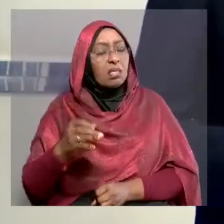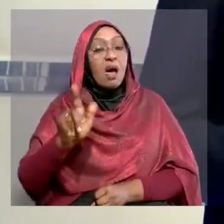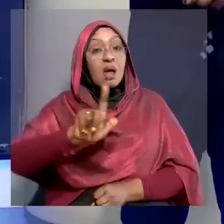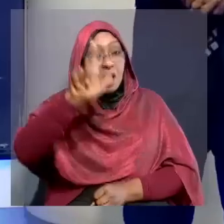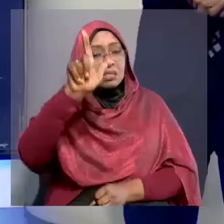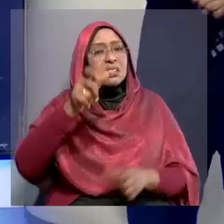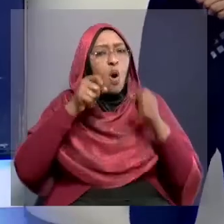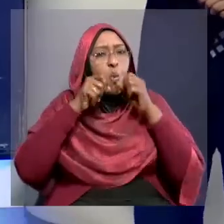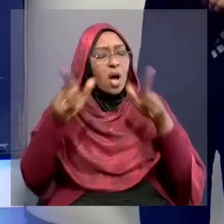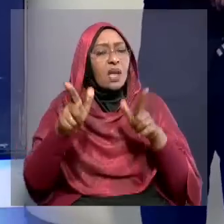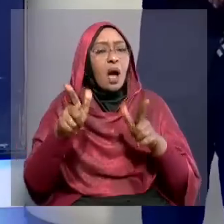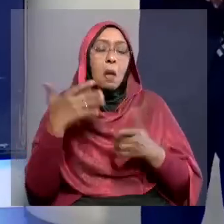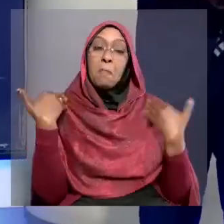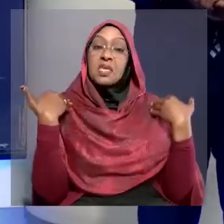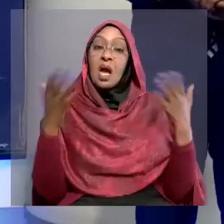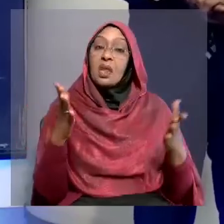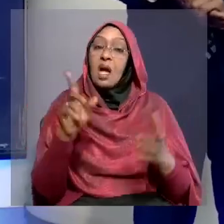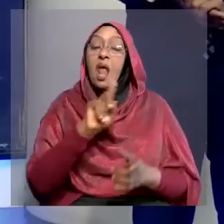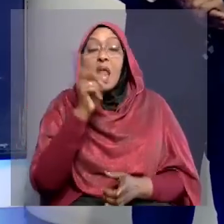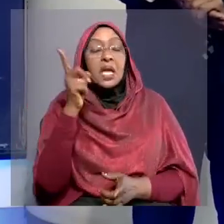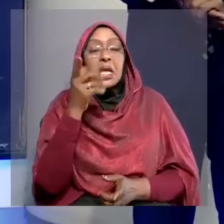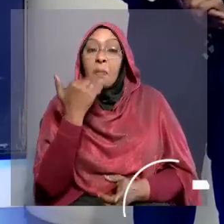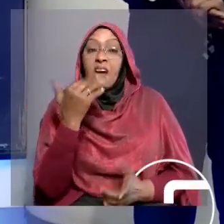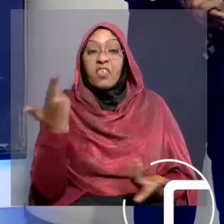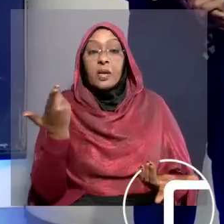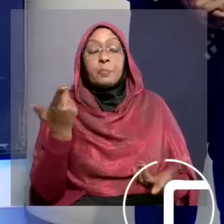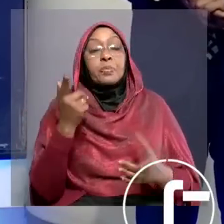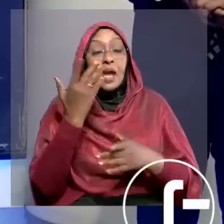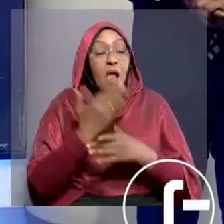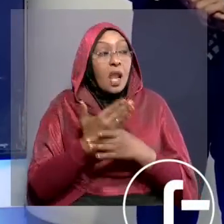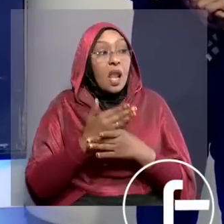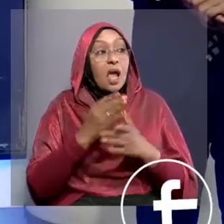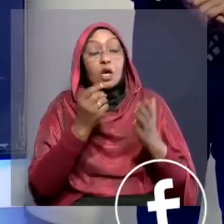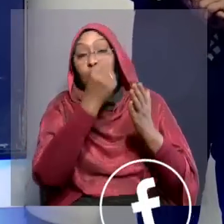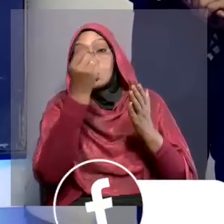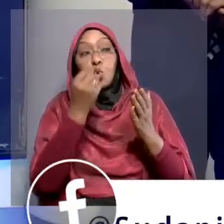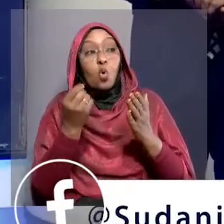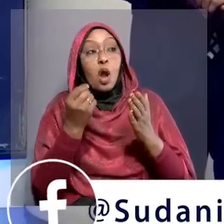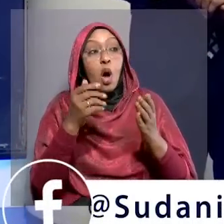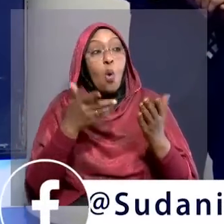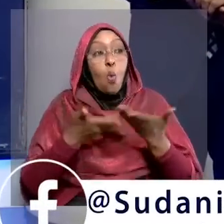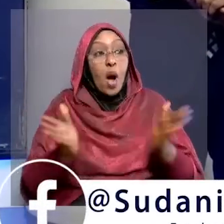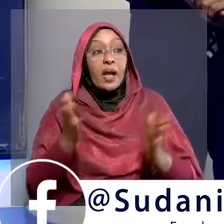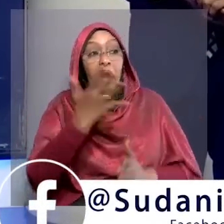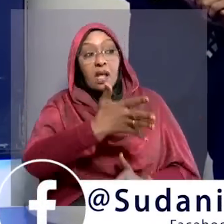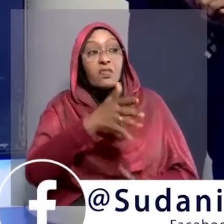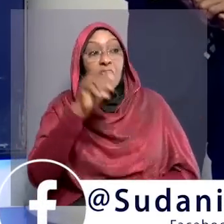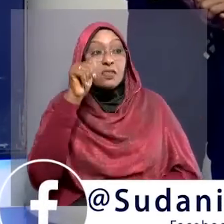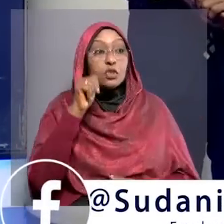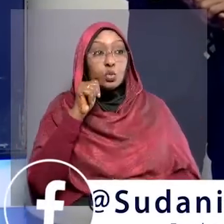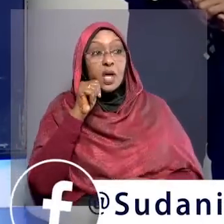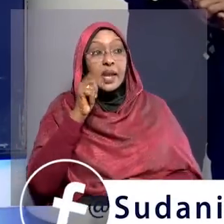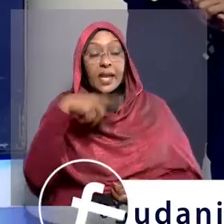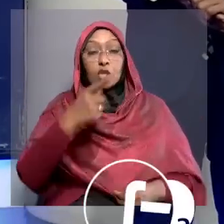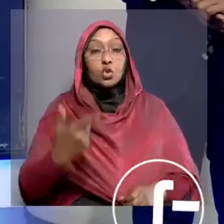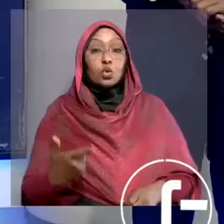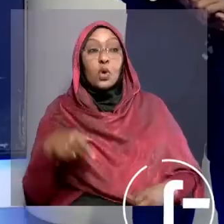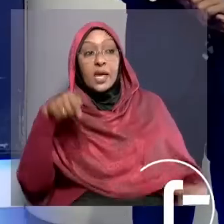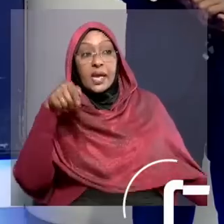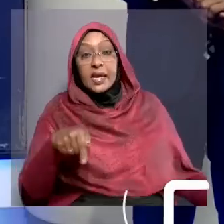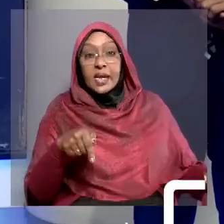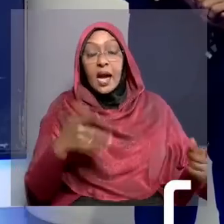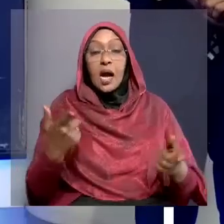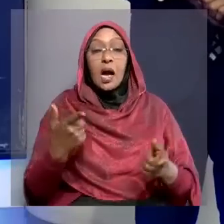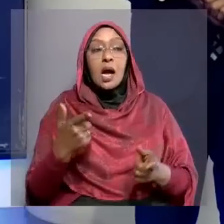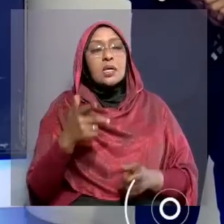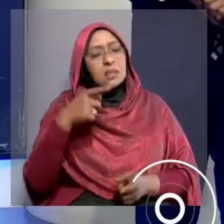واضحة. ويزيد الكاتب إلى أن رسم صورة واقع الأطفال في البلاد قائلا: هذه